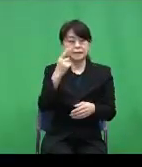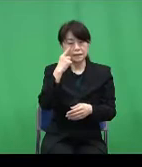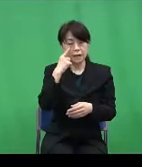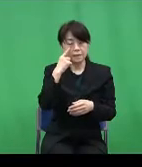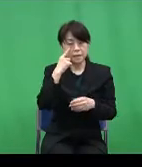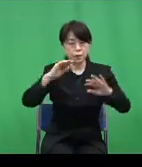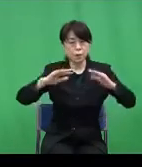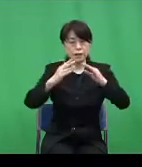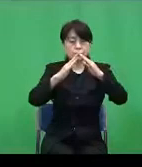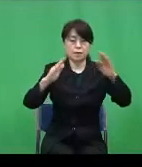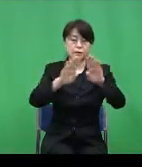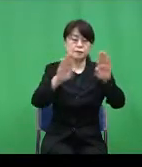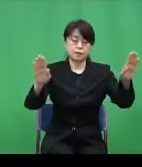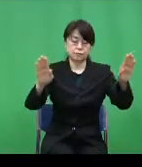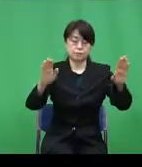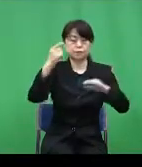が、